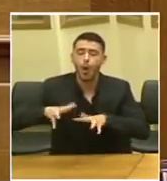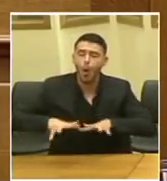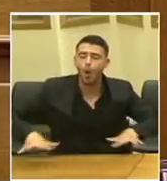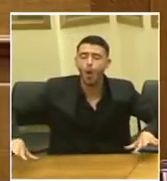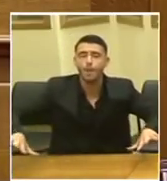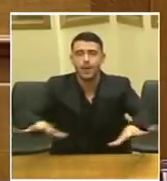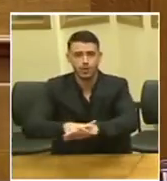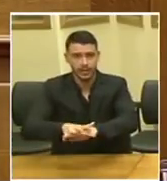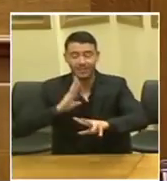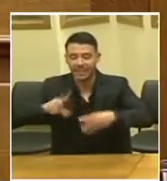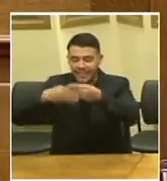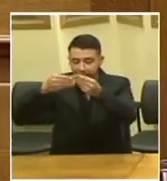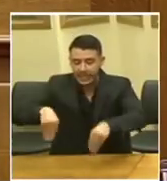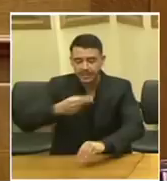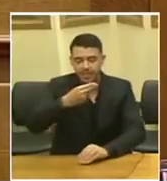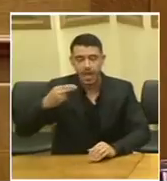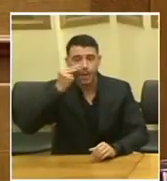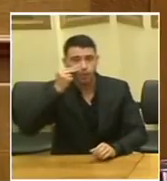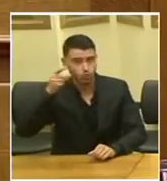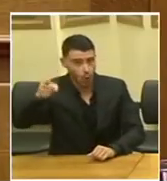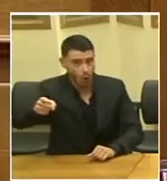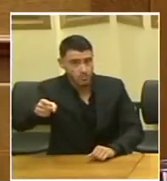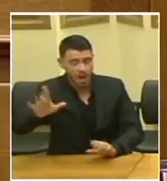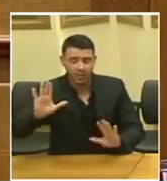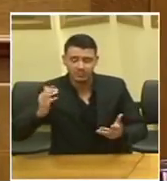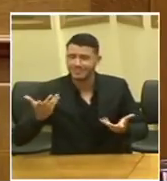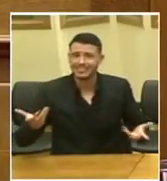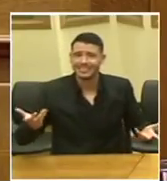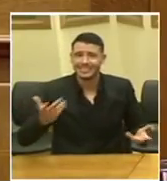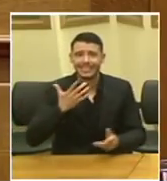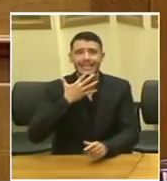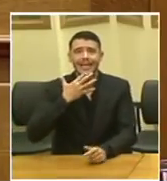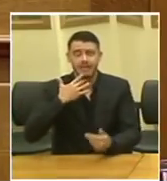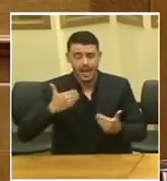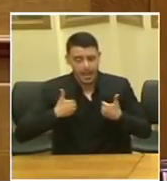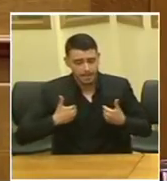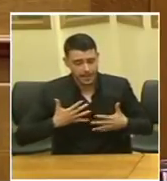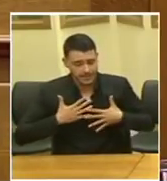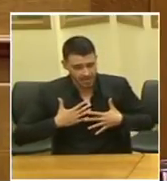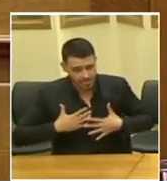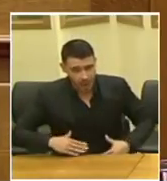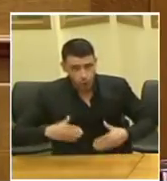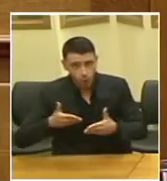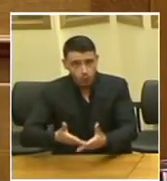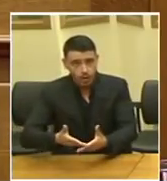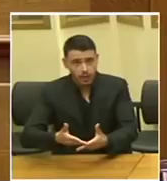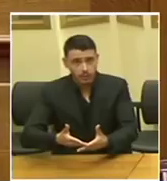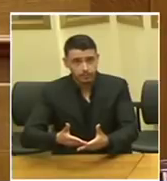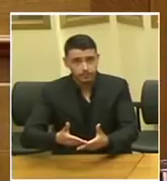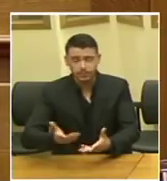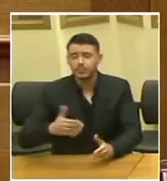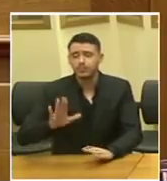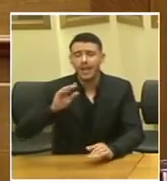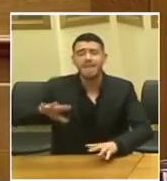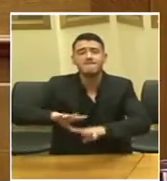του Σκοπιανού δεν τη θέλουν πιο πολύ από εμάς ουδής άλλος. Δεν τη θέλει πιο πολύ από τους λαούς της